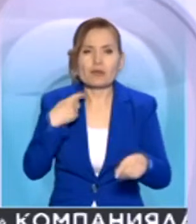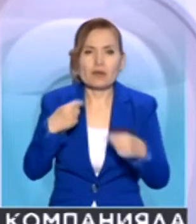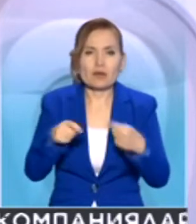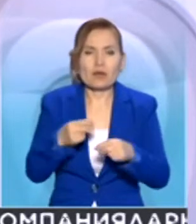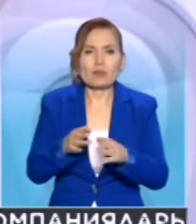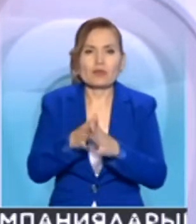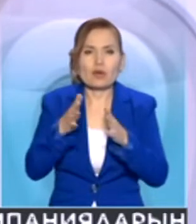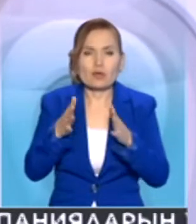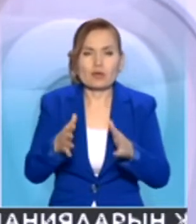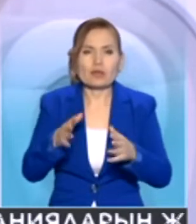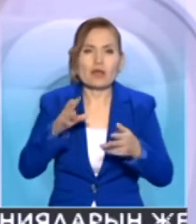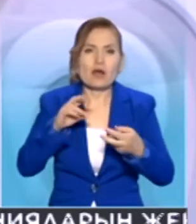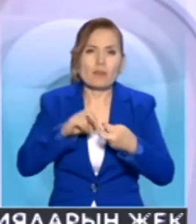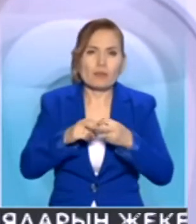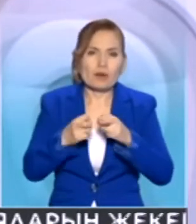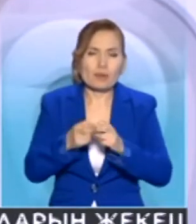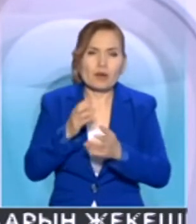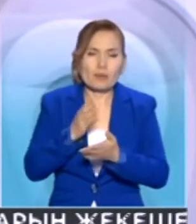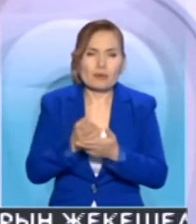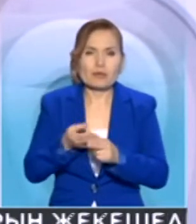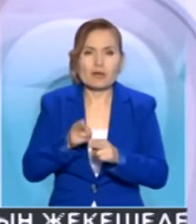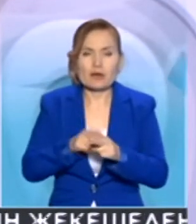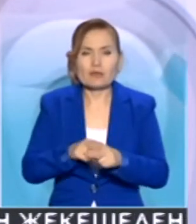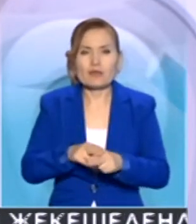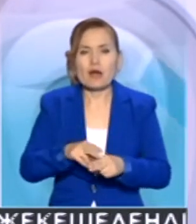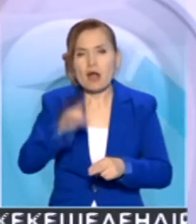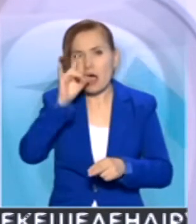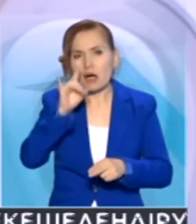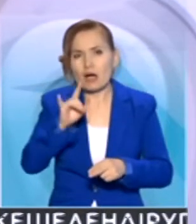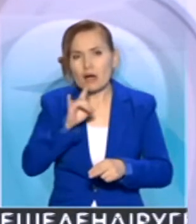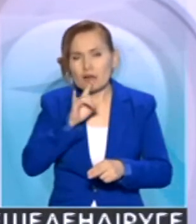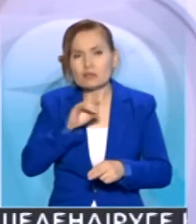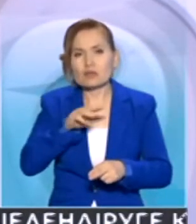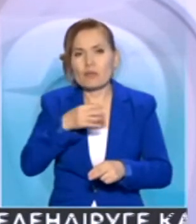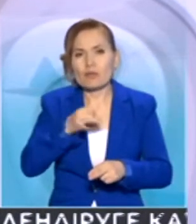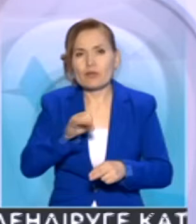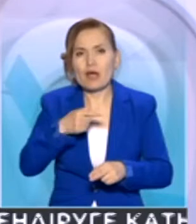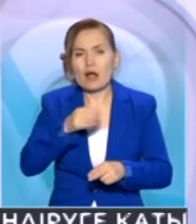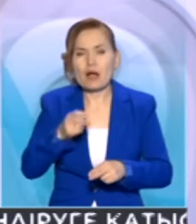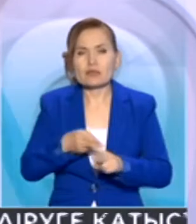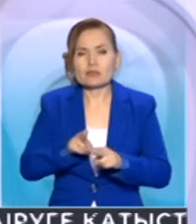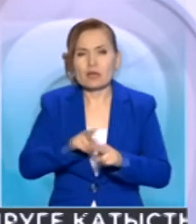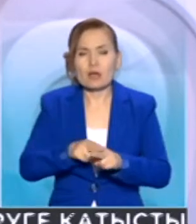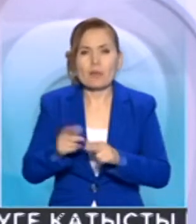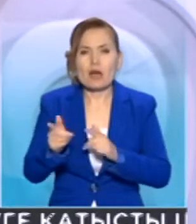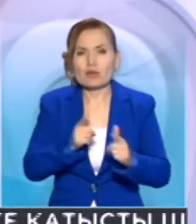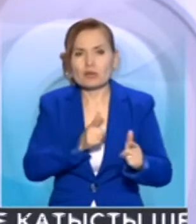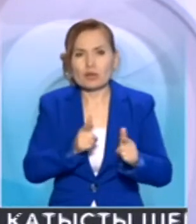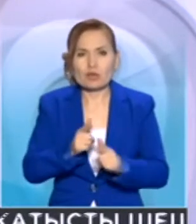үлкен әлеуетке ие деп санаймыз. Бұл орайда Қазмұнайгаз және Эйр Астана компанияларының